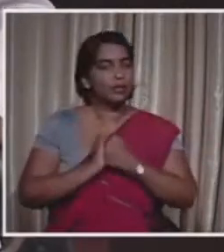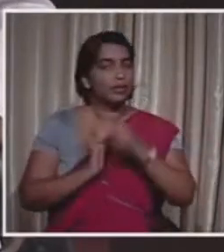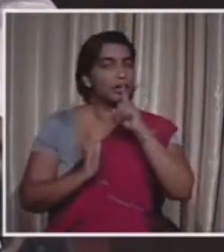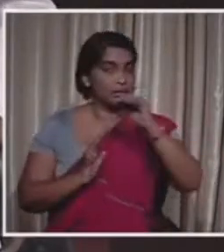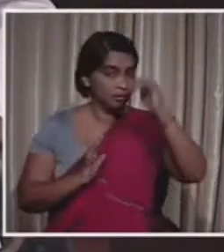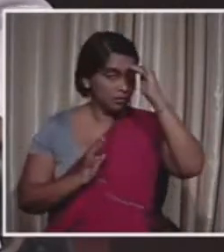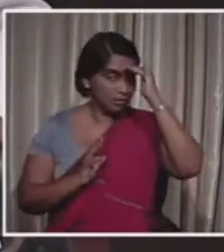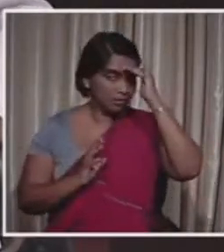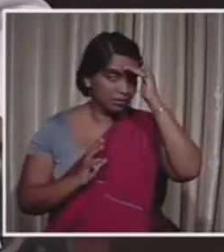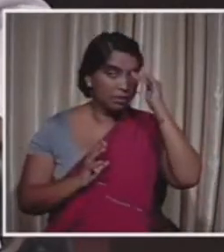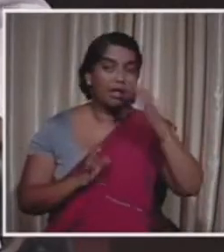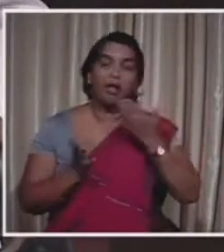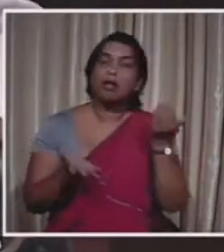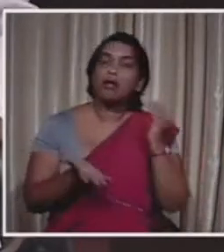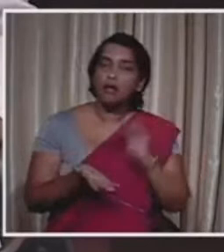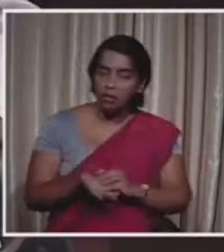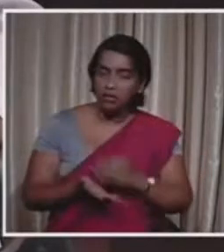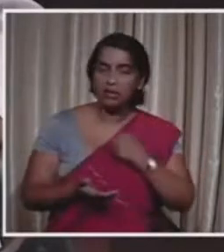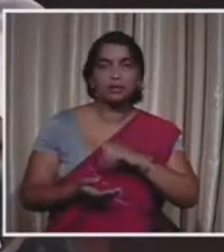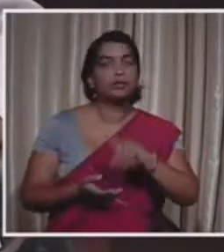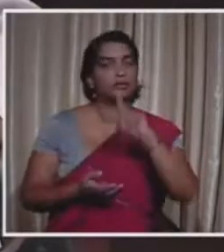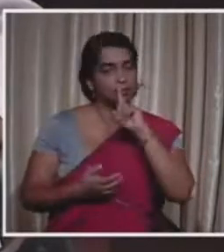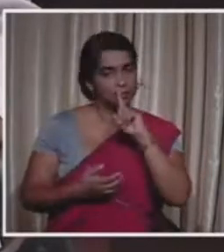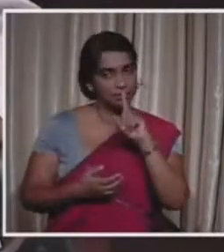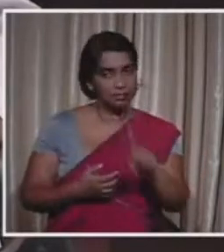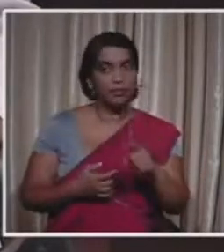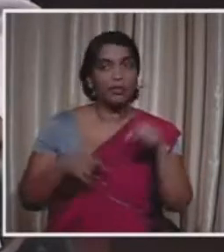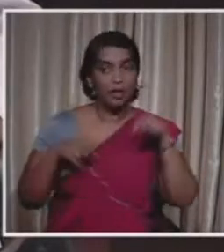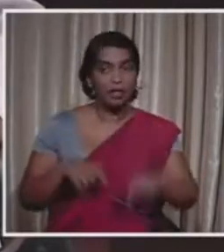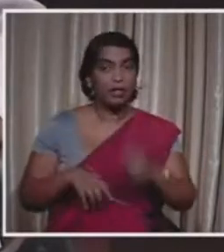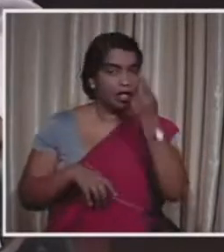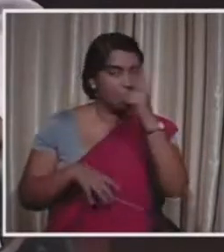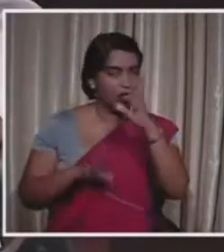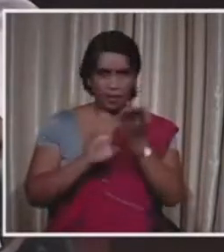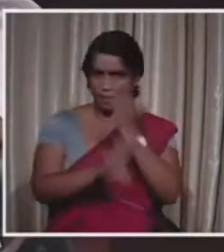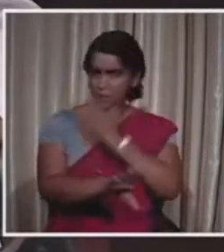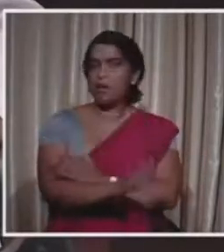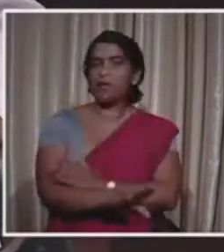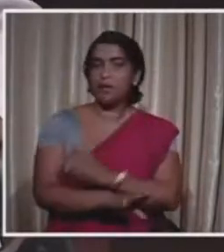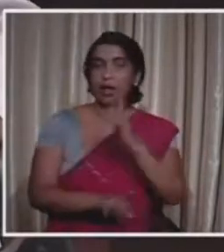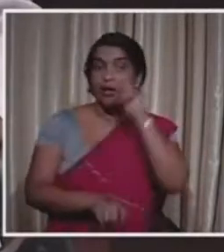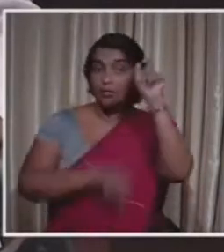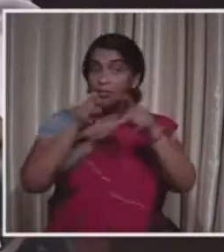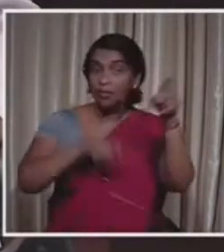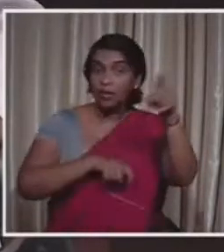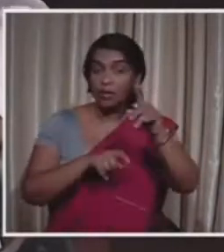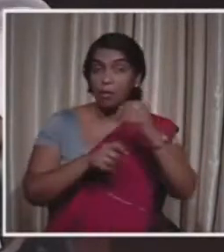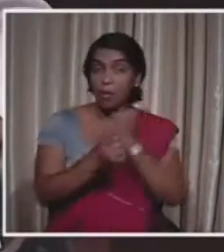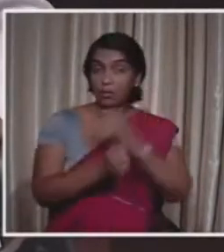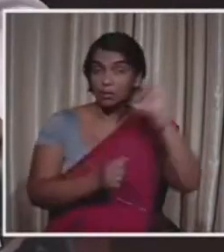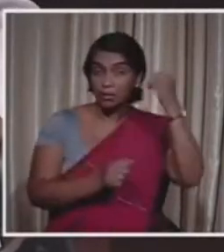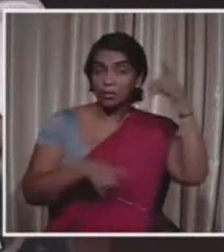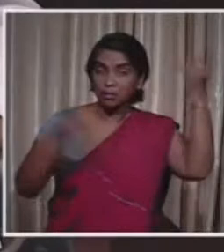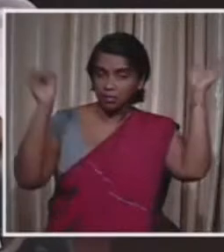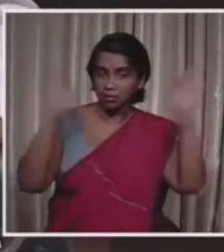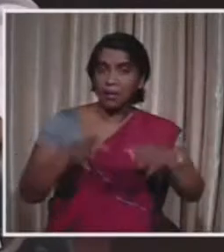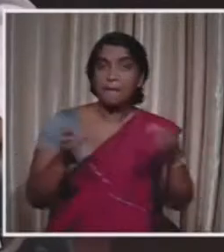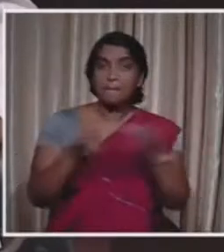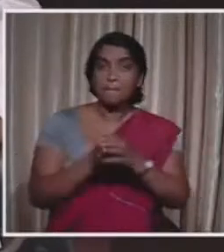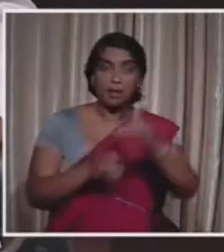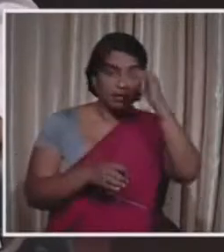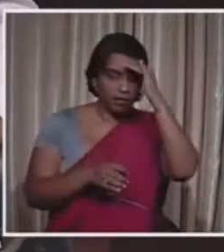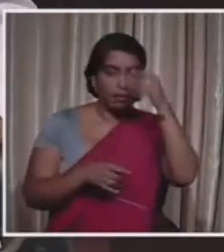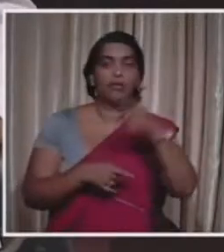කතානායකතුමනි නැවතත් ඉල්ලීමක් කරනවා අද 12ට පෙර අර නිලධාරීන් ටික ඔක්කොම ගෙනල්ලා මේ පක්ෂ